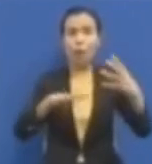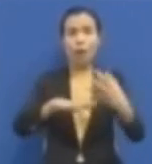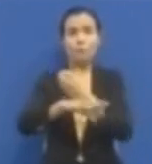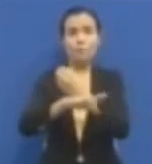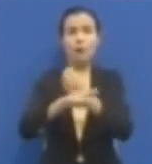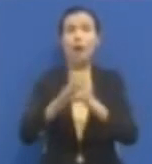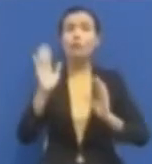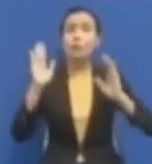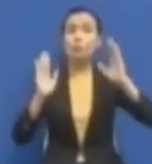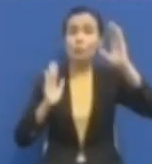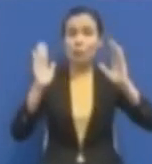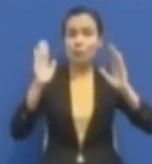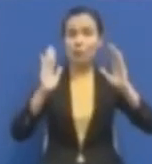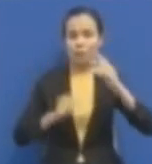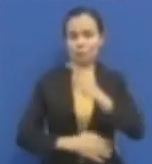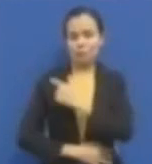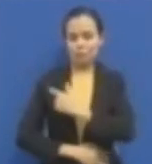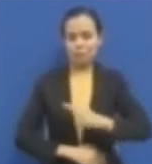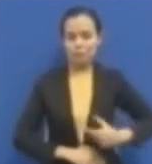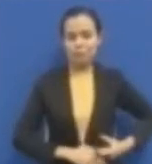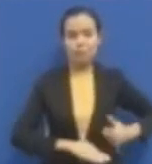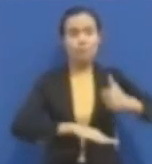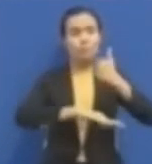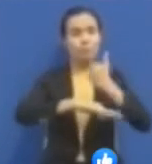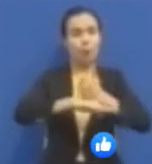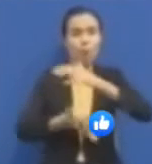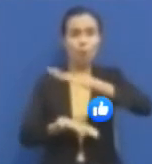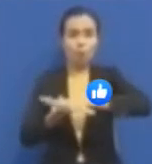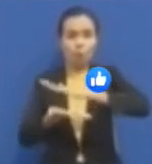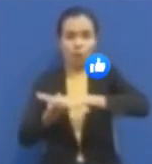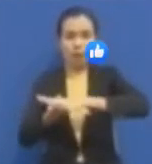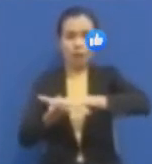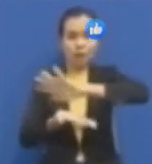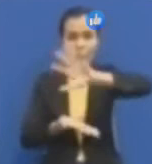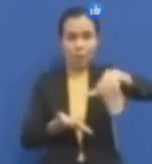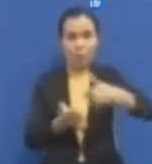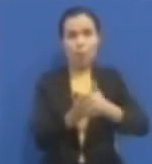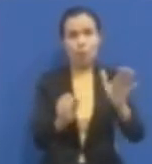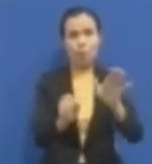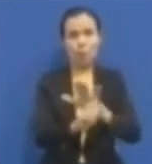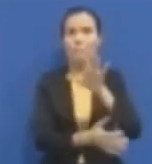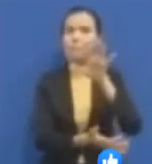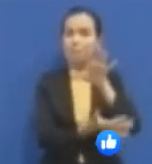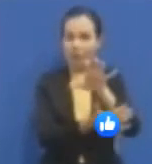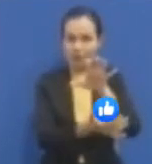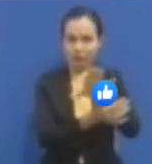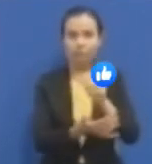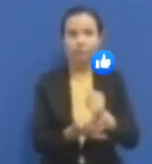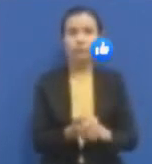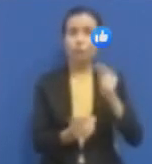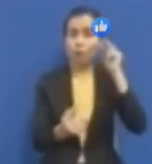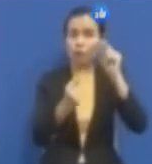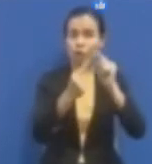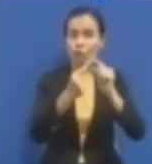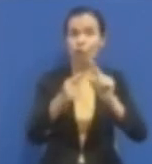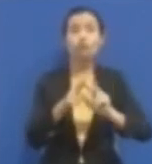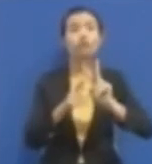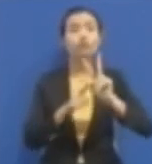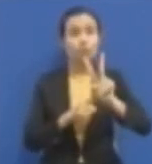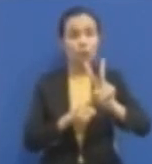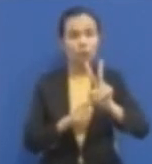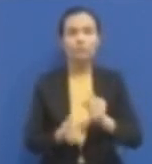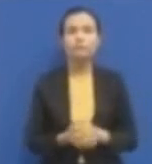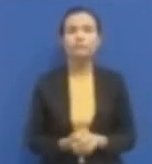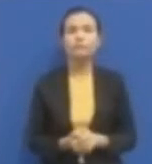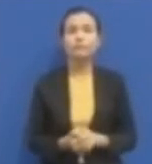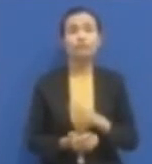ไตยอันมีพระมหากษัตริย์ทรงเป็นประมุขในทุกระดับชั้นให้เป็นหลักสูตรภาคบังคับวัตถุประสงค์ข้อที่2ให้มี